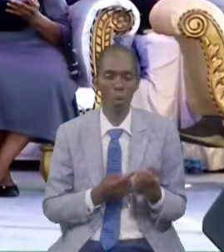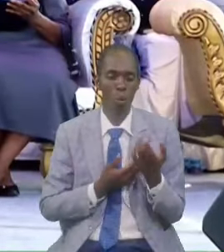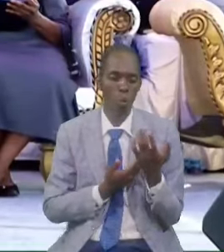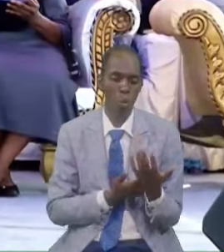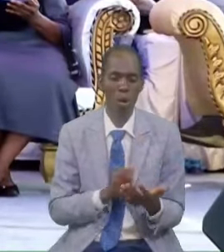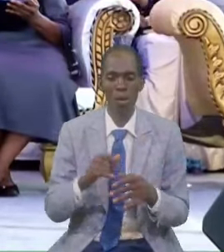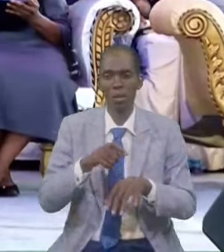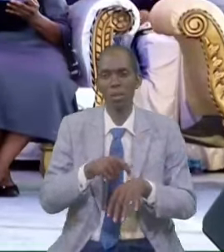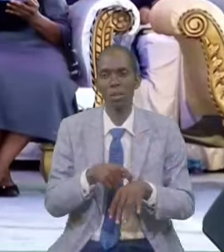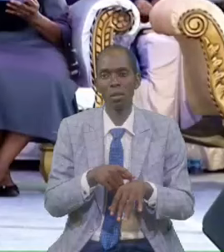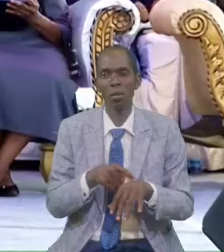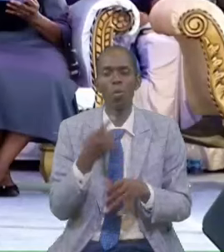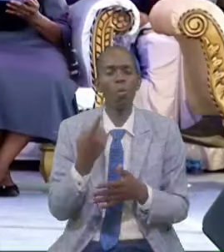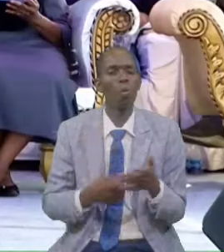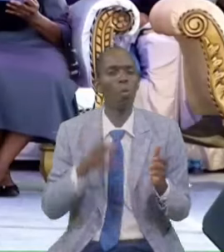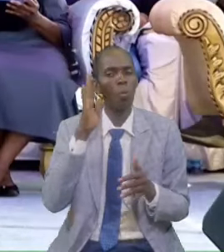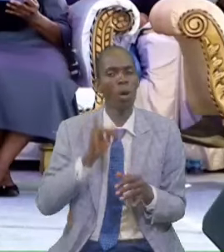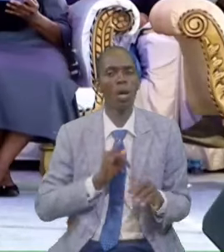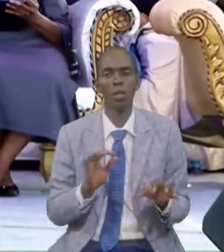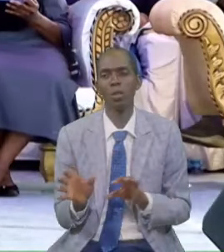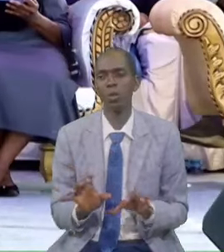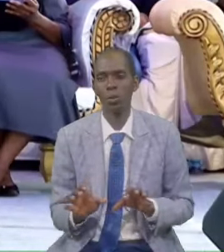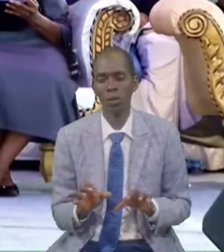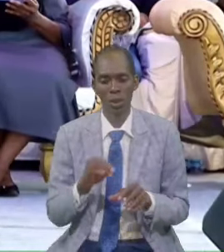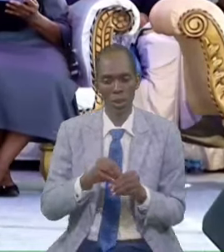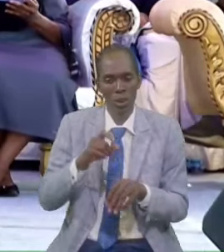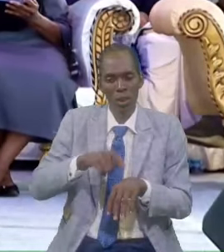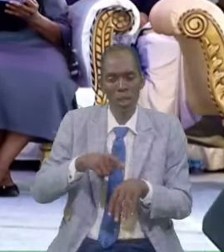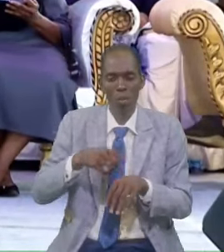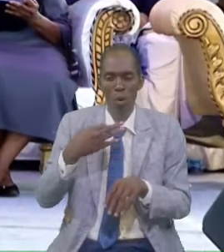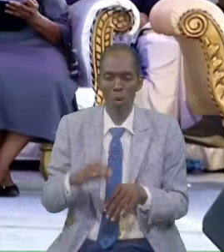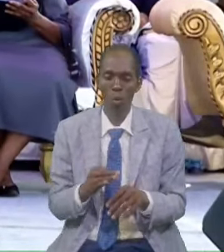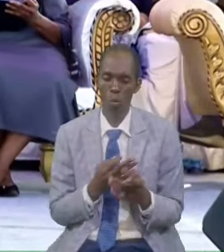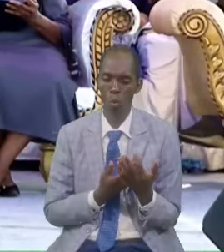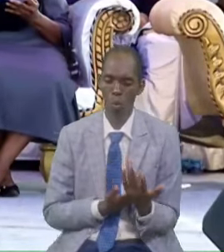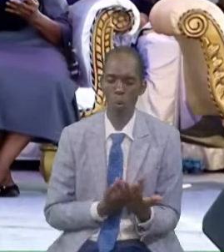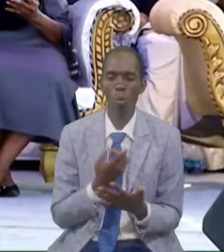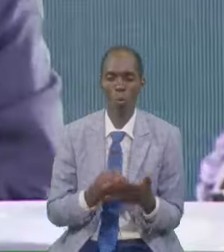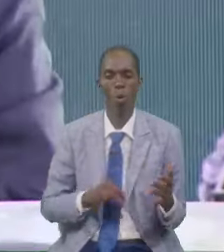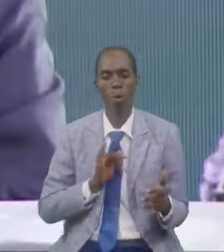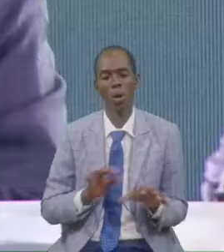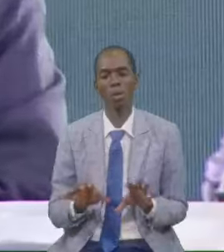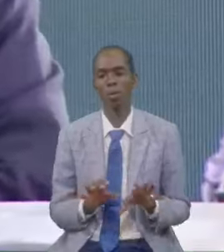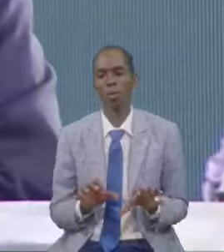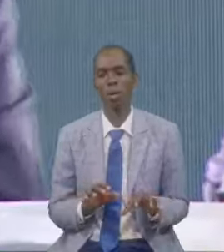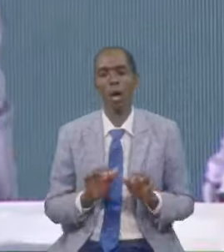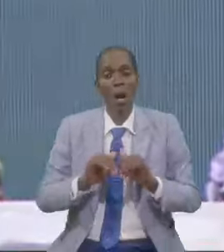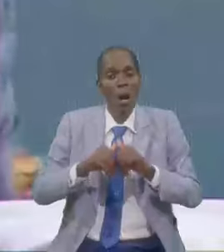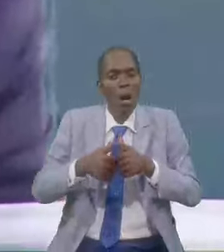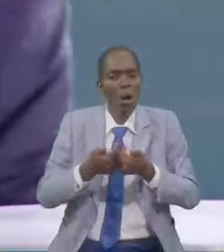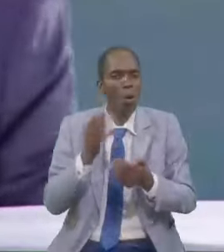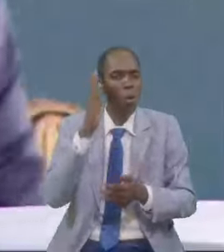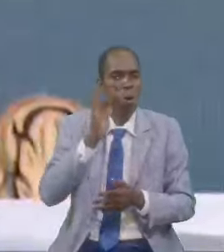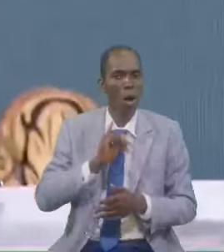do I do? ఇక్కడ నేనేం చేయాలి? The waiting period. ఆ యొక్క వేచి ఉన్న సమయంలో, how do I move? నేను ముందుకెళ్ళాలా? During